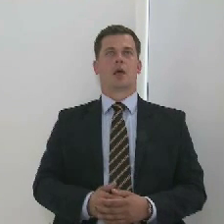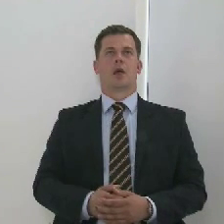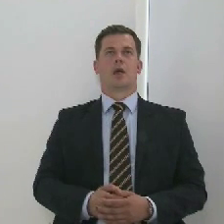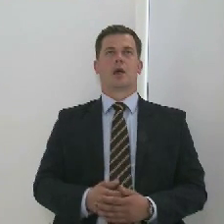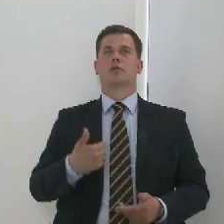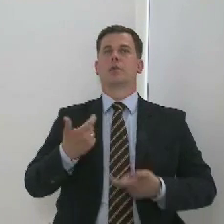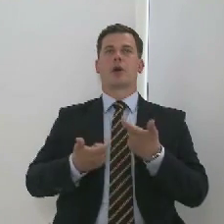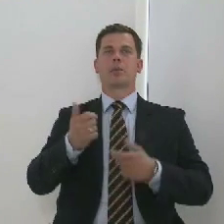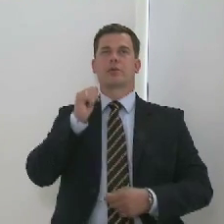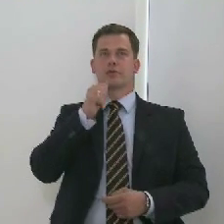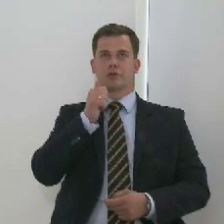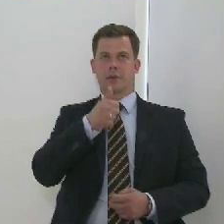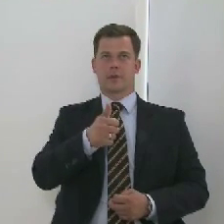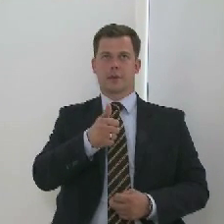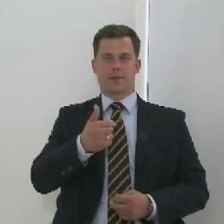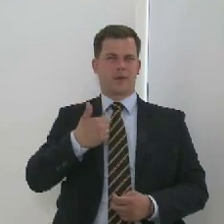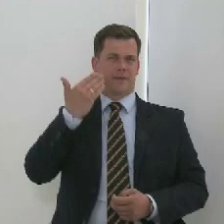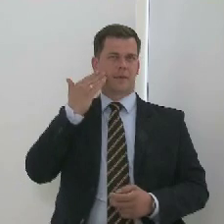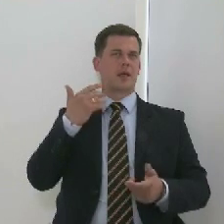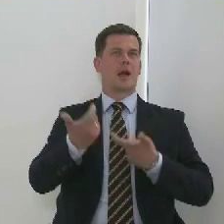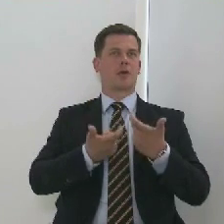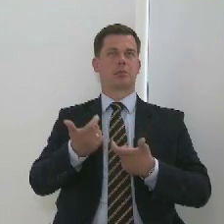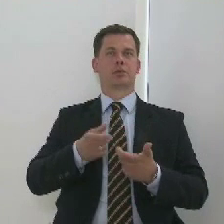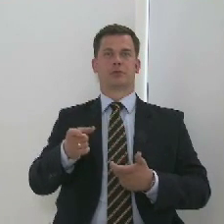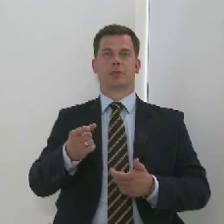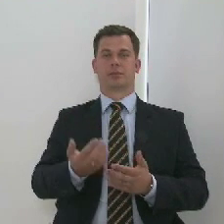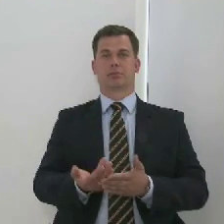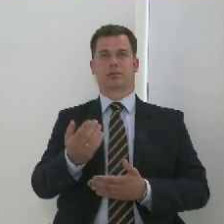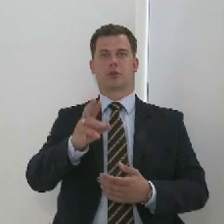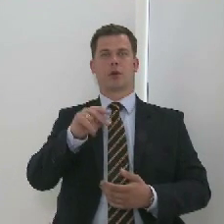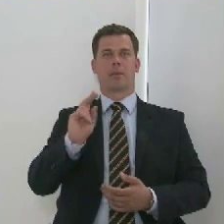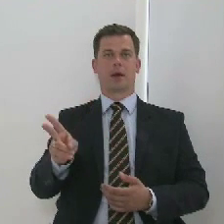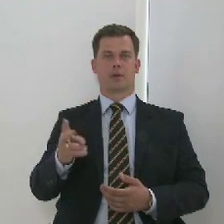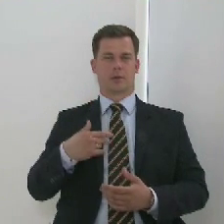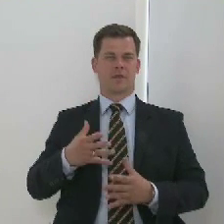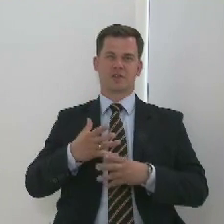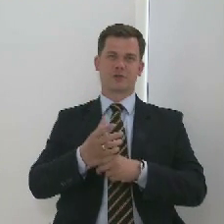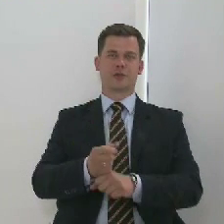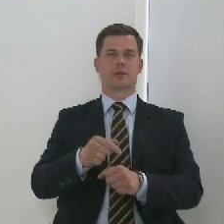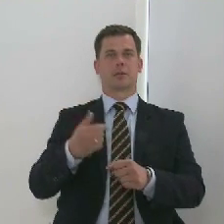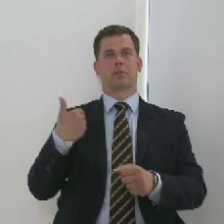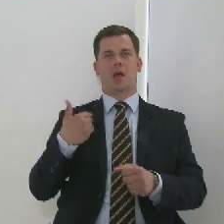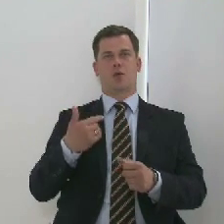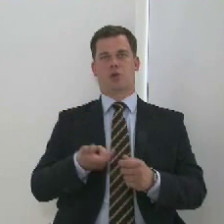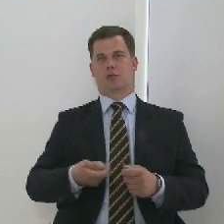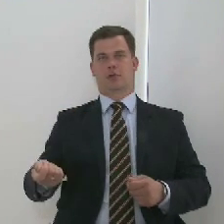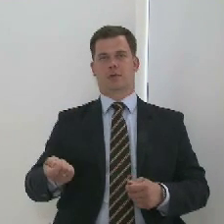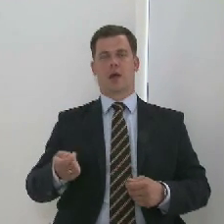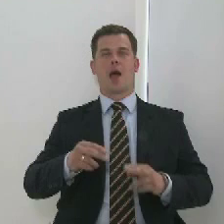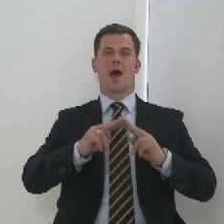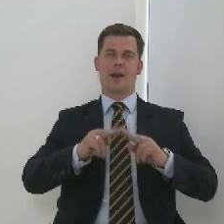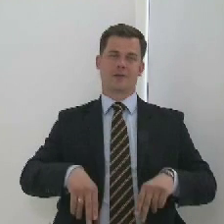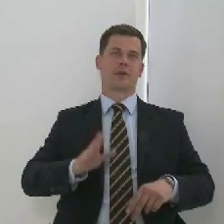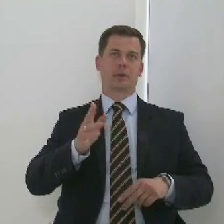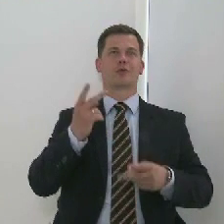Co robimy na co dzień? Przede wszystkim wiemy, jak wycisnąć białko z rzepaku, ponieważ skupiamy się w pierwszej kolejności na rzepaku, a w dalszej